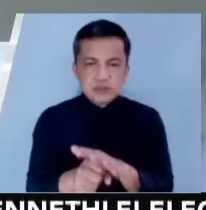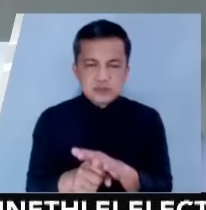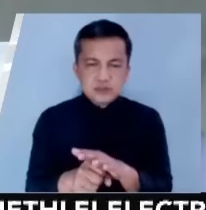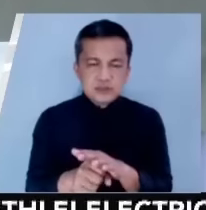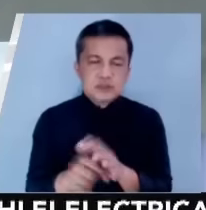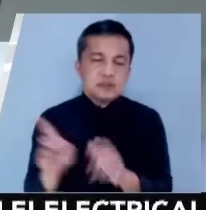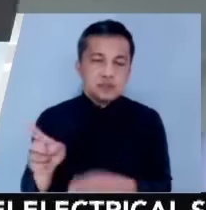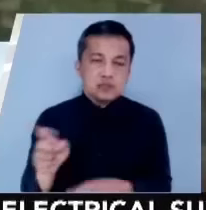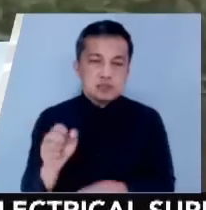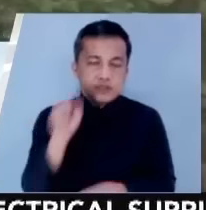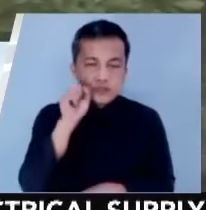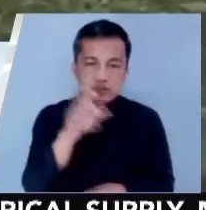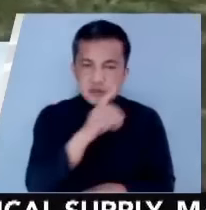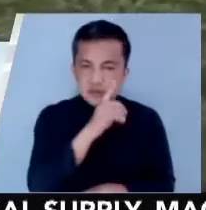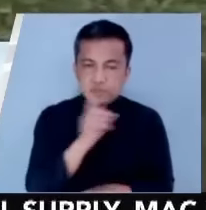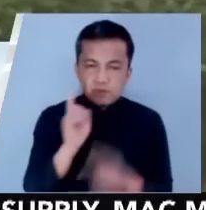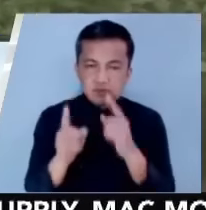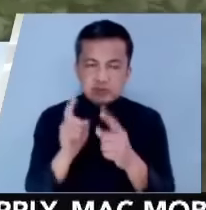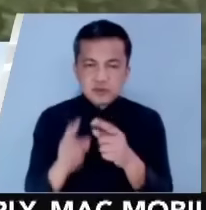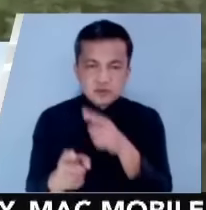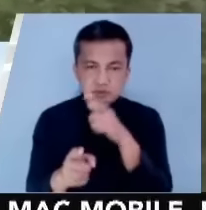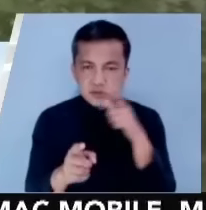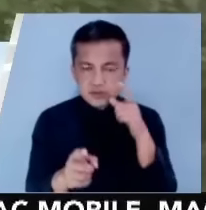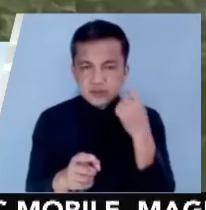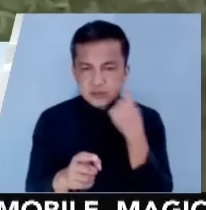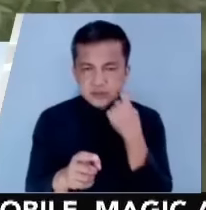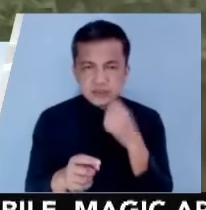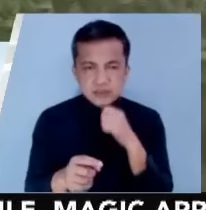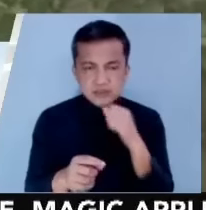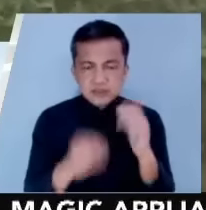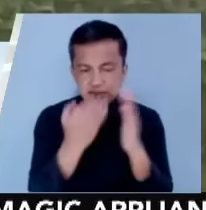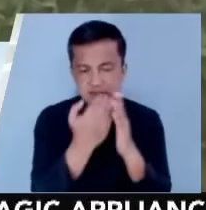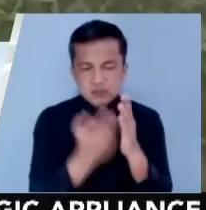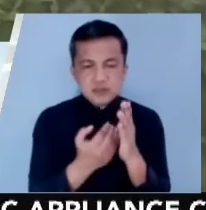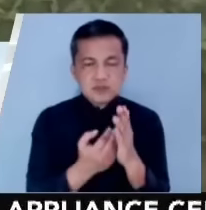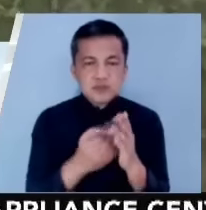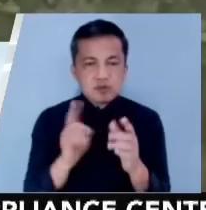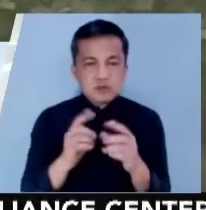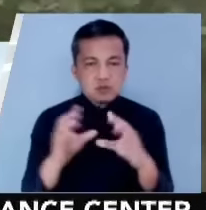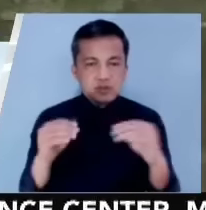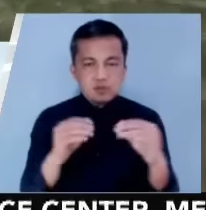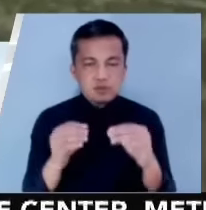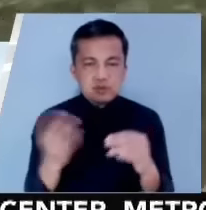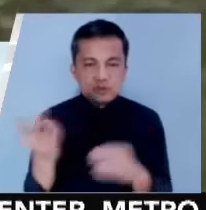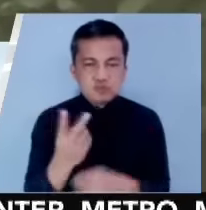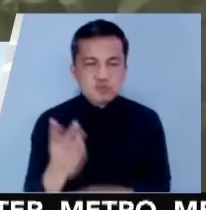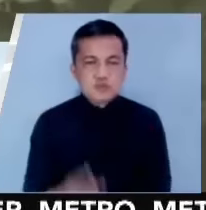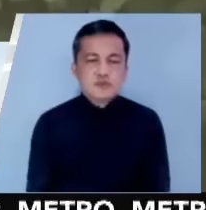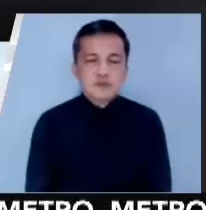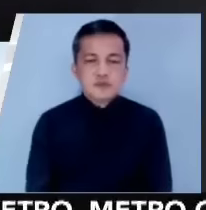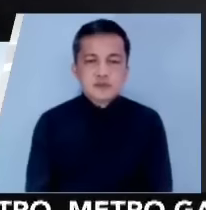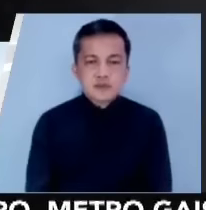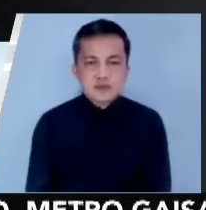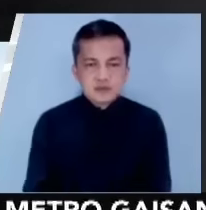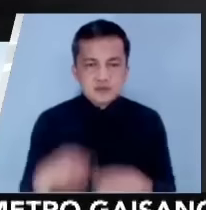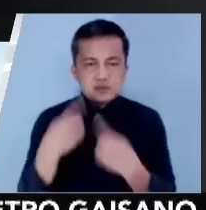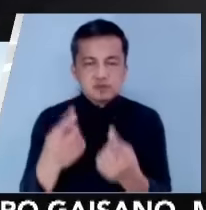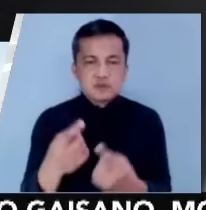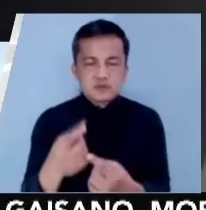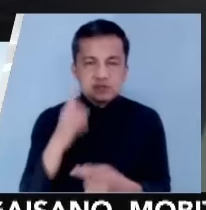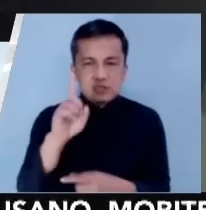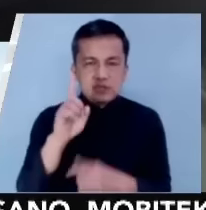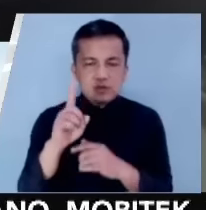pakikipag-usap kay Robredo kanina, hindi niya idinetalye kung ano ang pinag-usapan nila ni Duterte sa loob ng isang oras. Kaswal